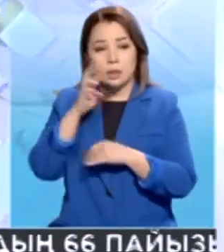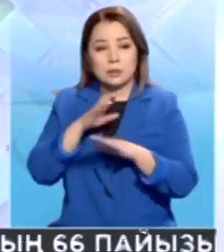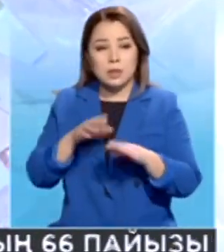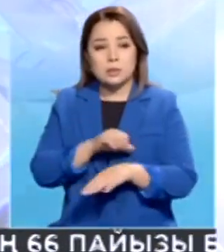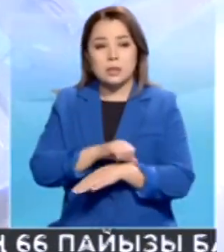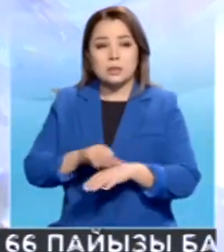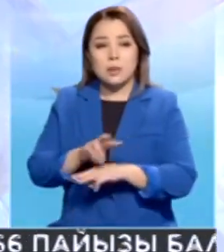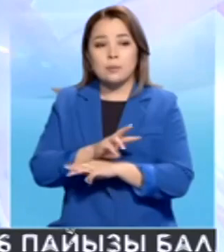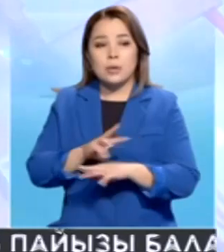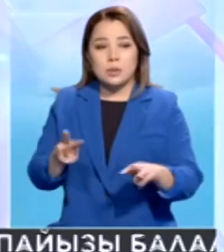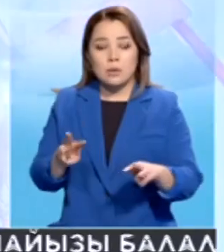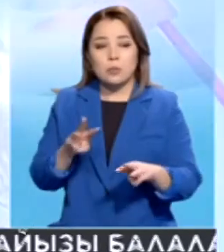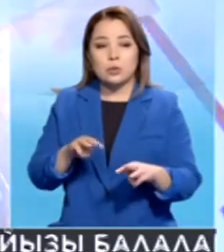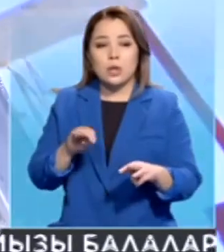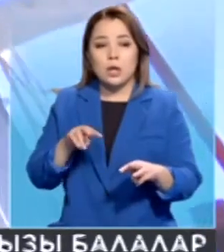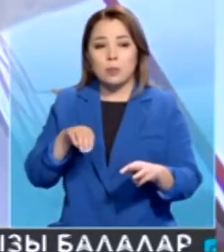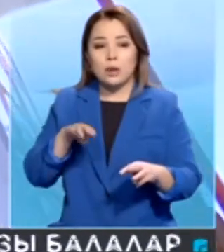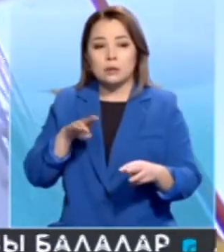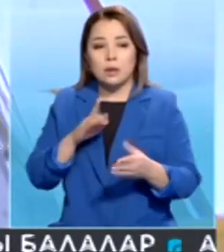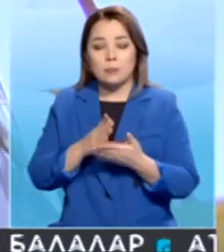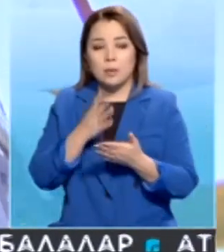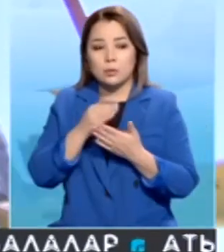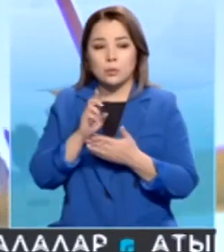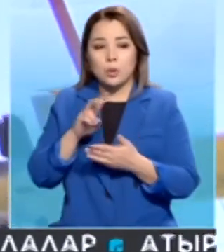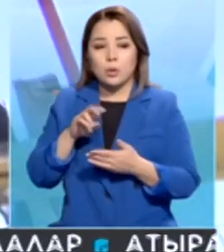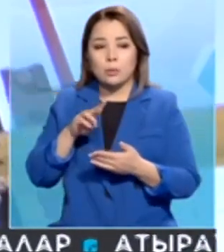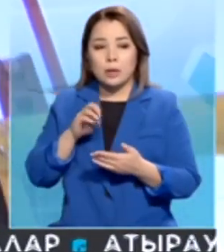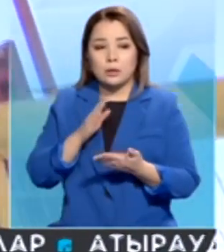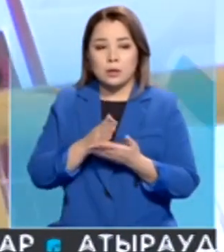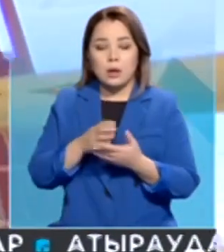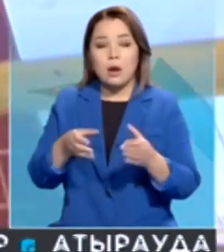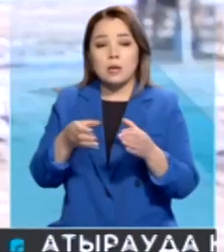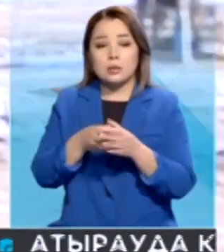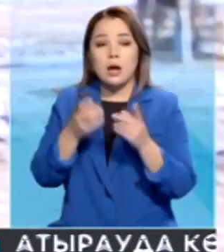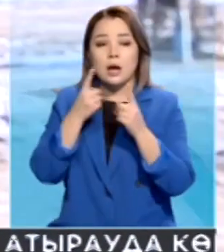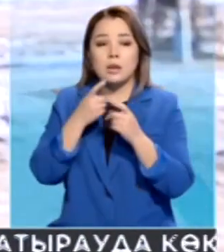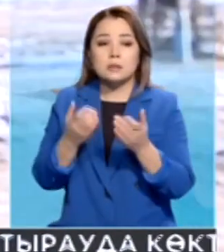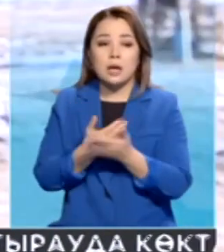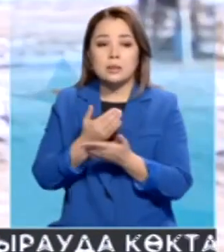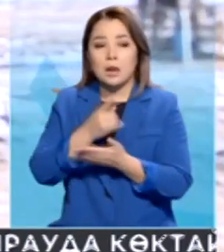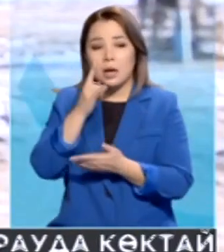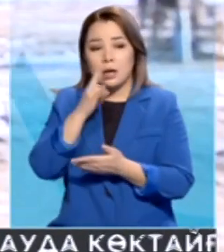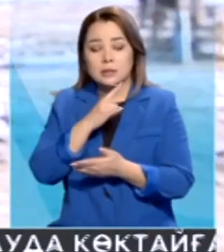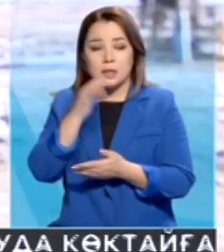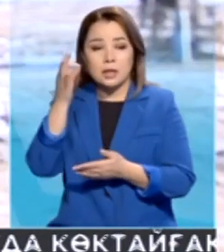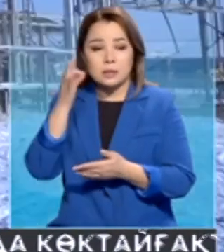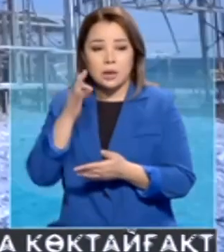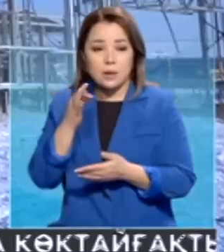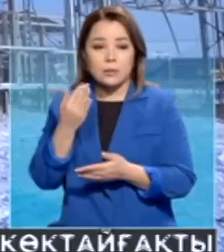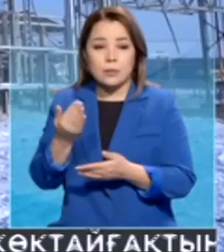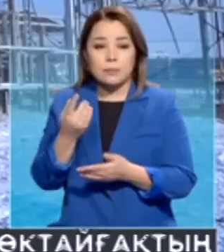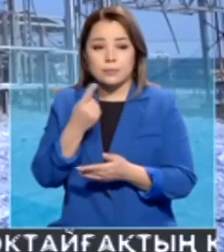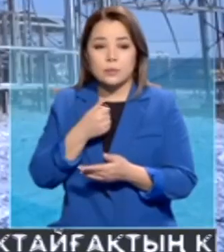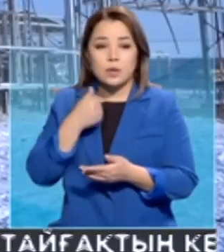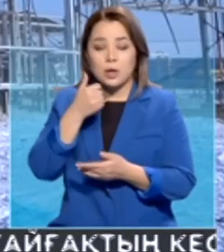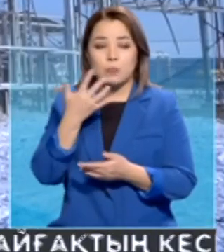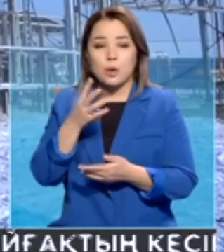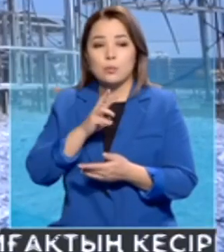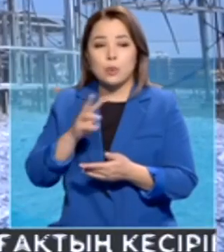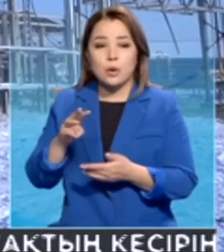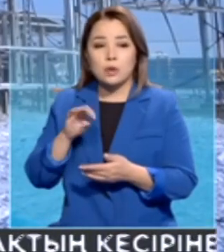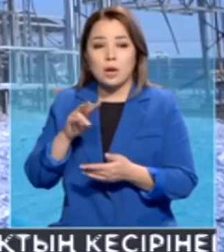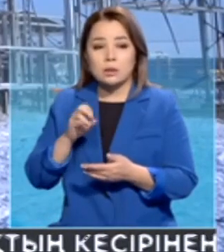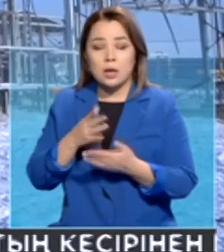еліміздің сыртқы істер министрі Мұхтар Тілеуберді Bloomberg агенттігіне берген сұхбатында Қазақстан Германияға жылына 5 миллион тоннаға дейін